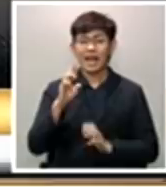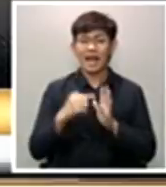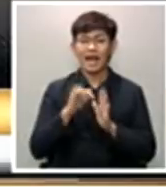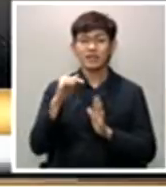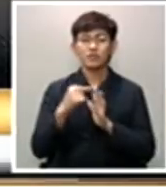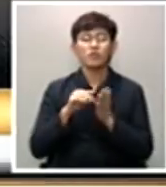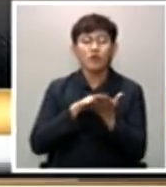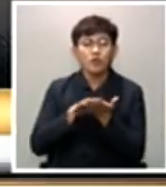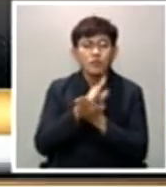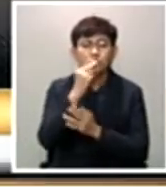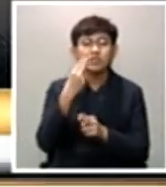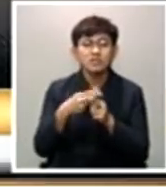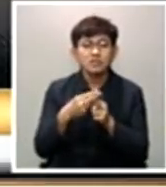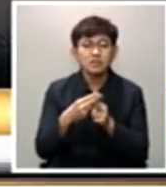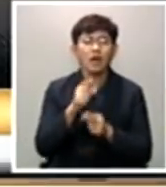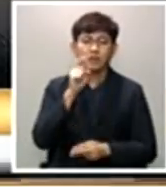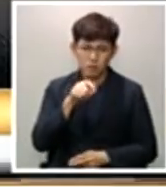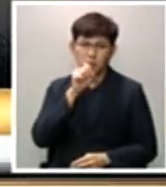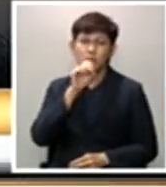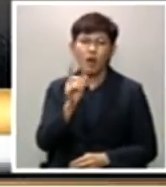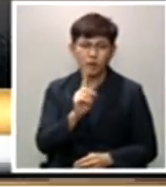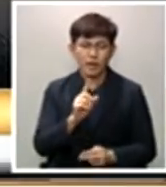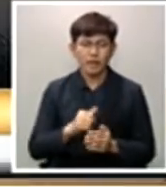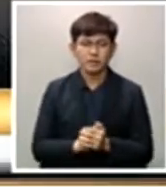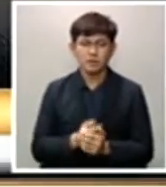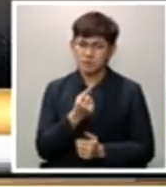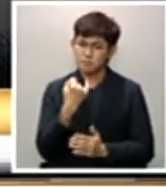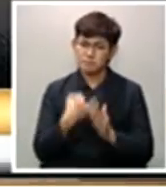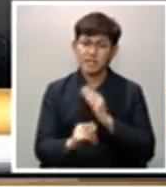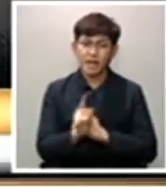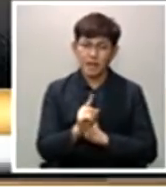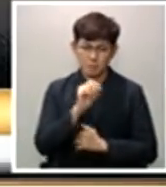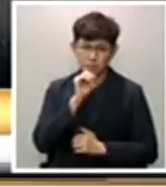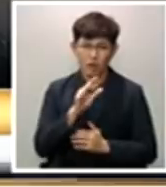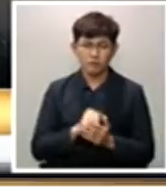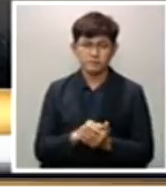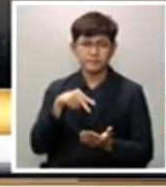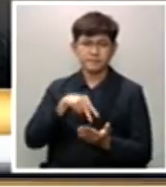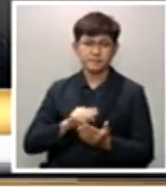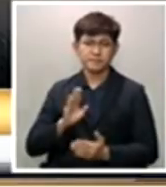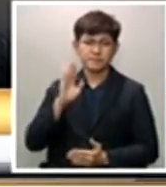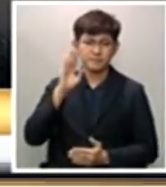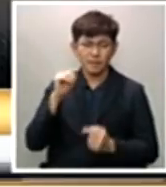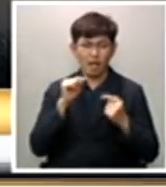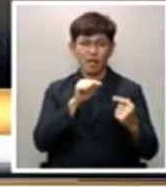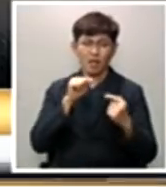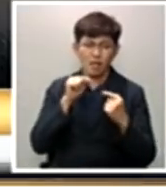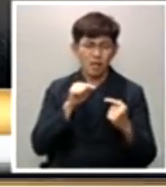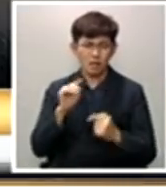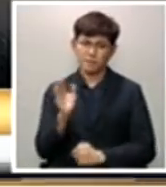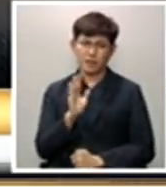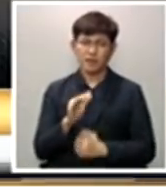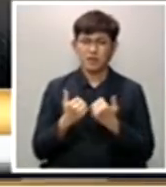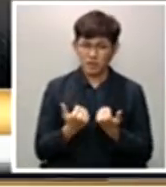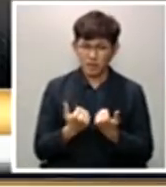เอ่ยนามคนที่ประท้วงต้องบอกนะครับท่านจิรายุผิดอะไรไม่ใช่ขึ้นมาขวางแล้วมาโต้เถียงประธาน ข